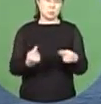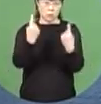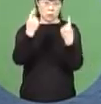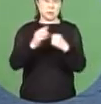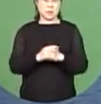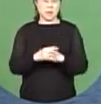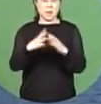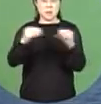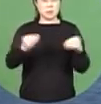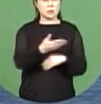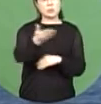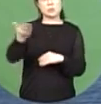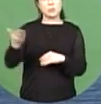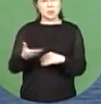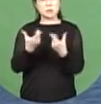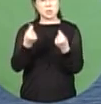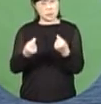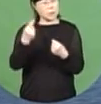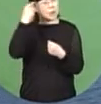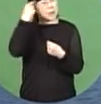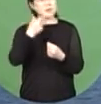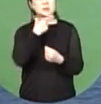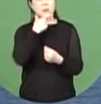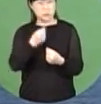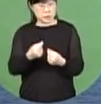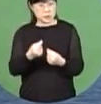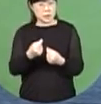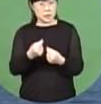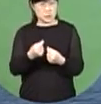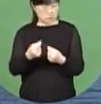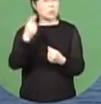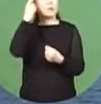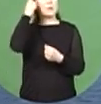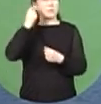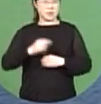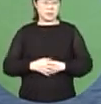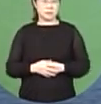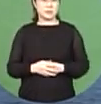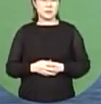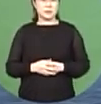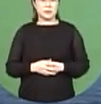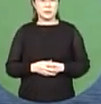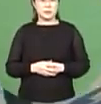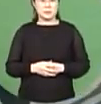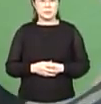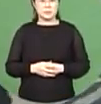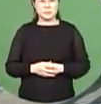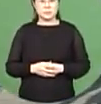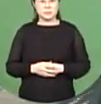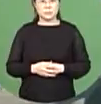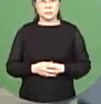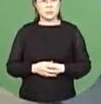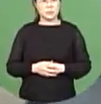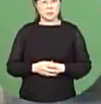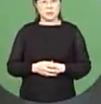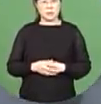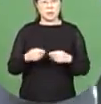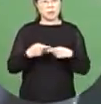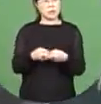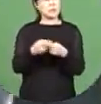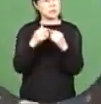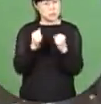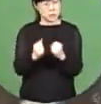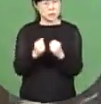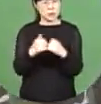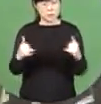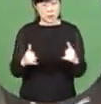同時に全国の皆さんに感じ取って頂ければなそのように思いましたねこの日は入所